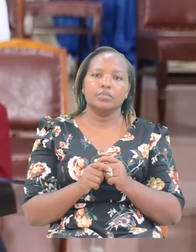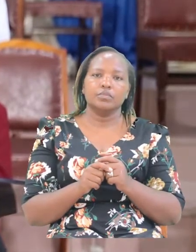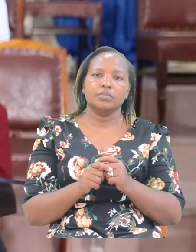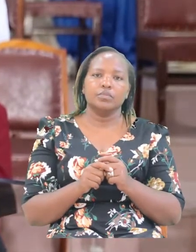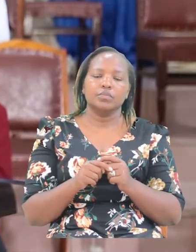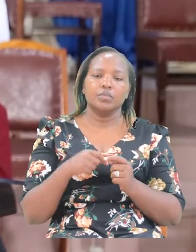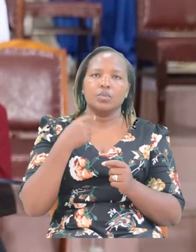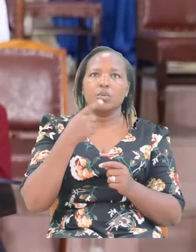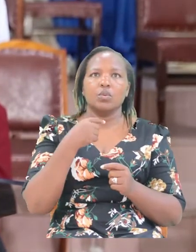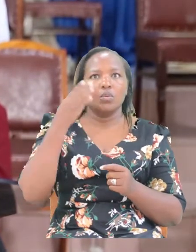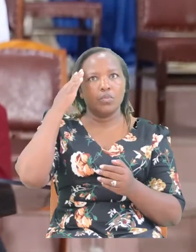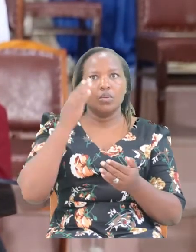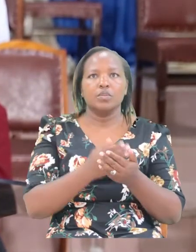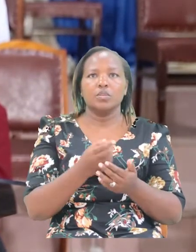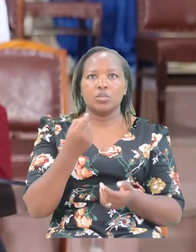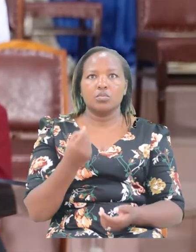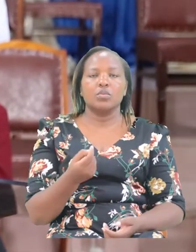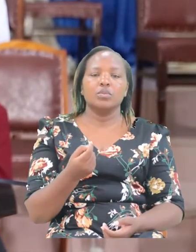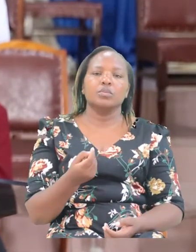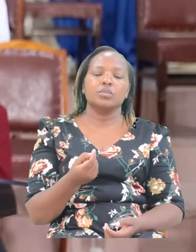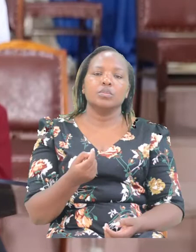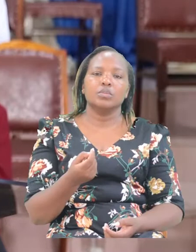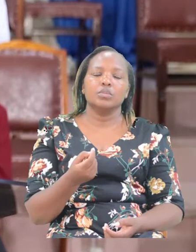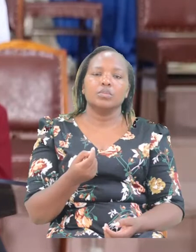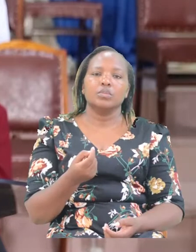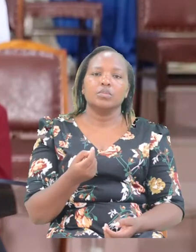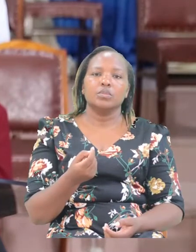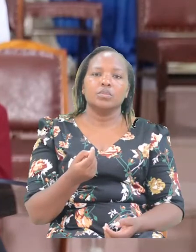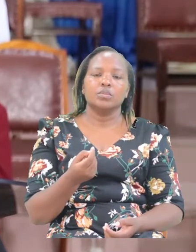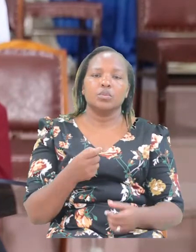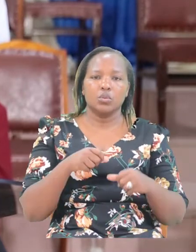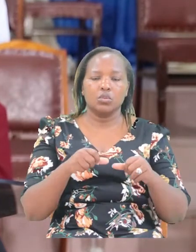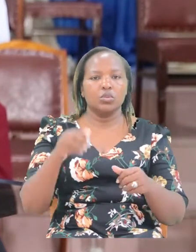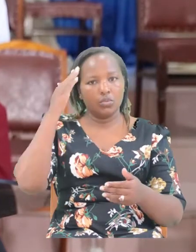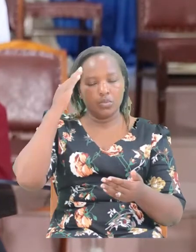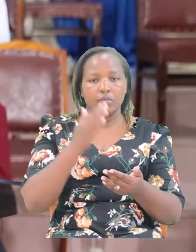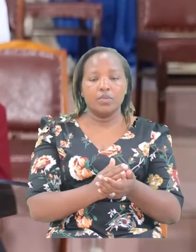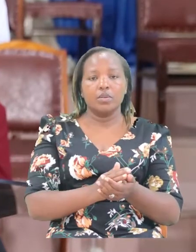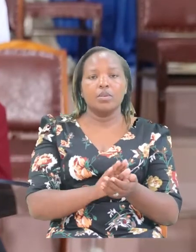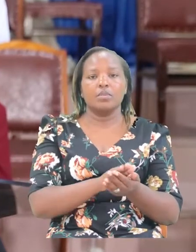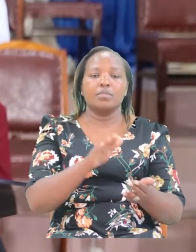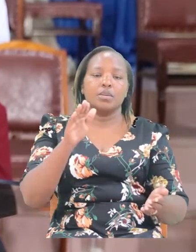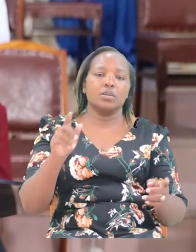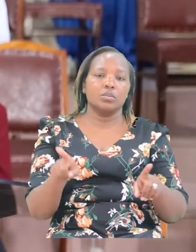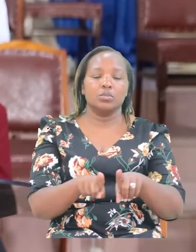Aliye mwaminifu katika lililo dogo sana huwa mwaminifu katika lililo kubwa